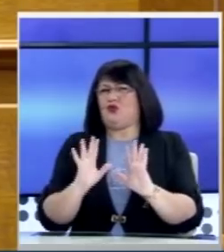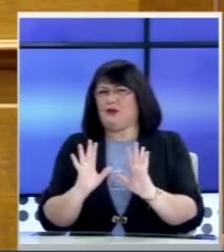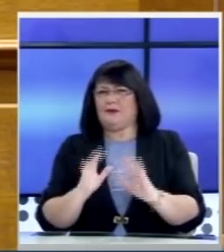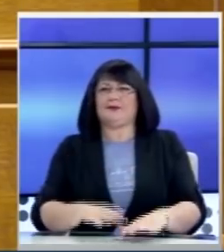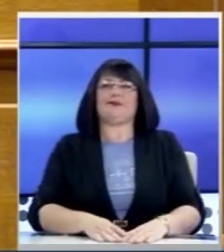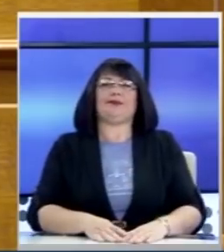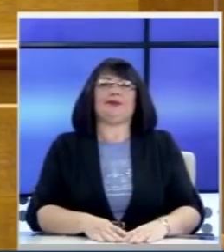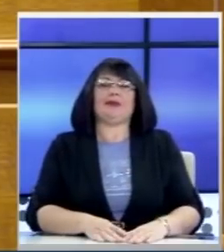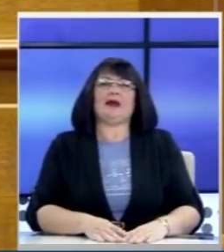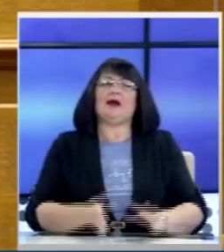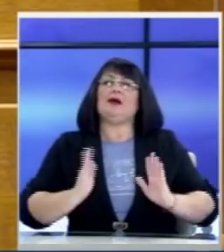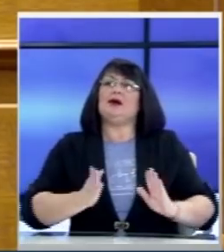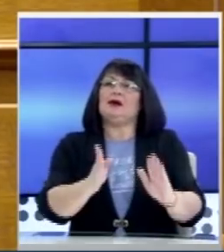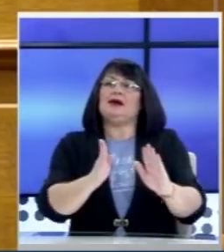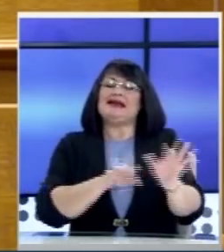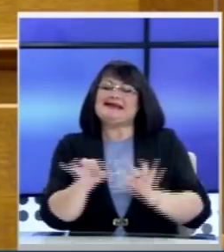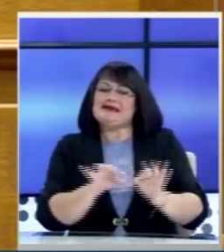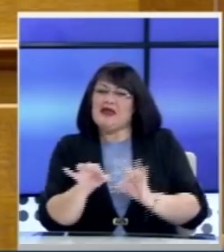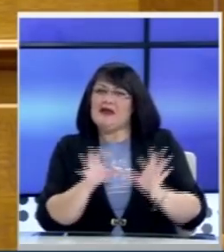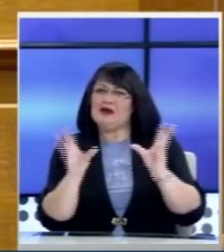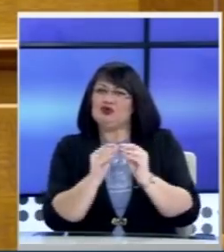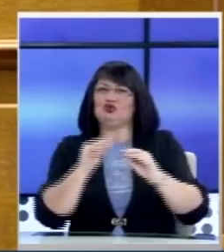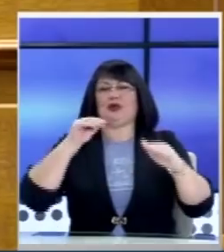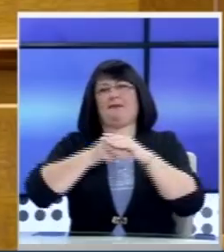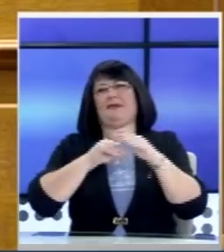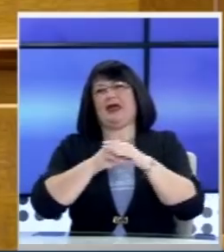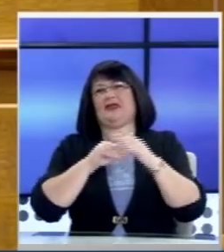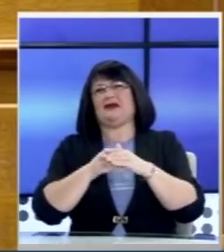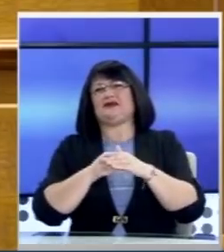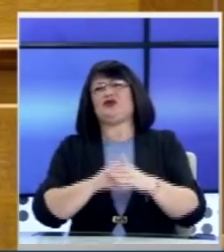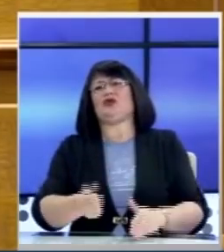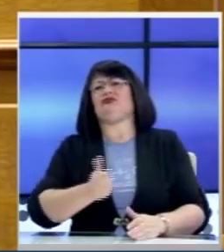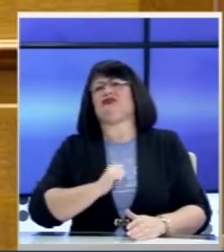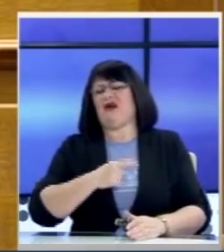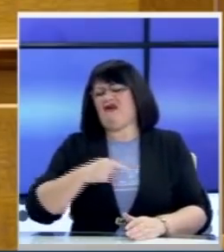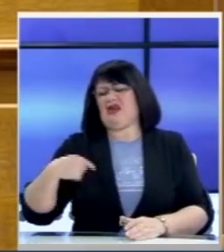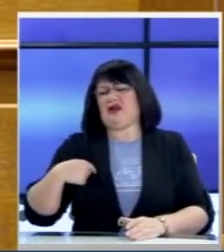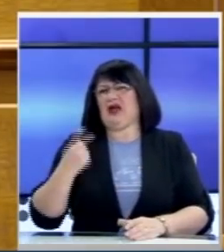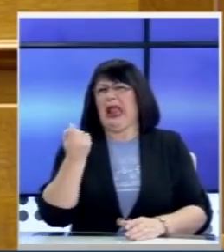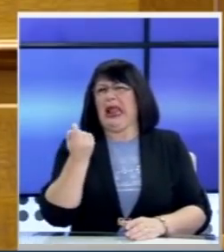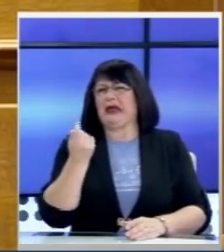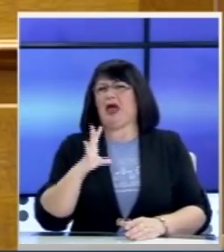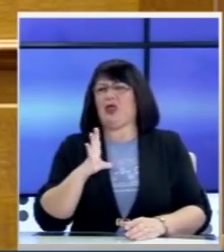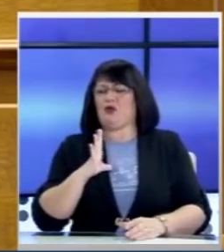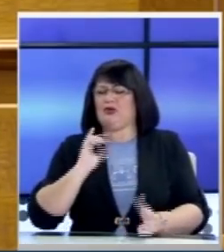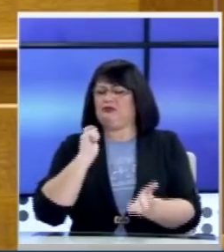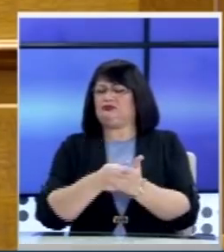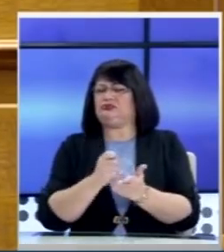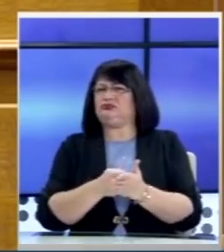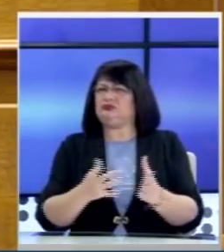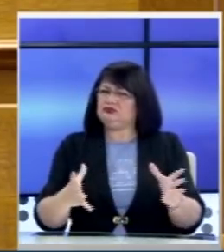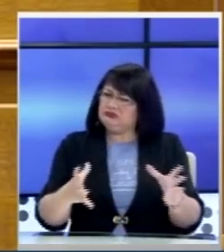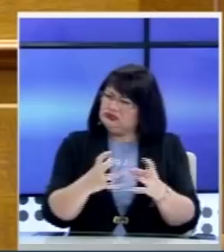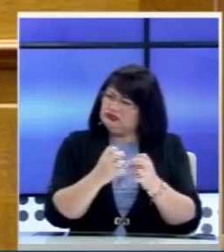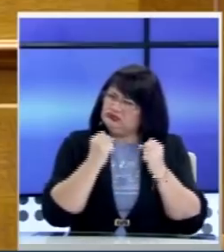τα περίφημα επενδυτικά σχέδια λίγων μεγαλοκαρχαριών. Αυτή λοιπόν είναι όχι